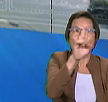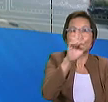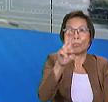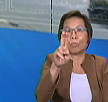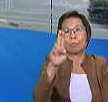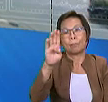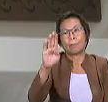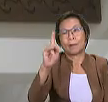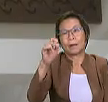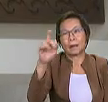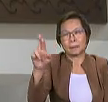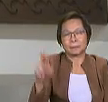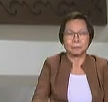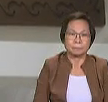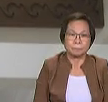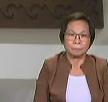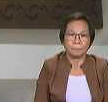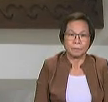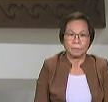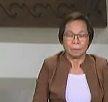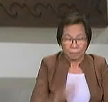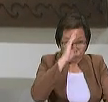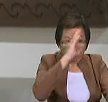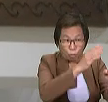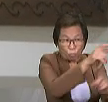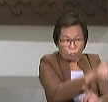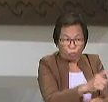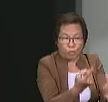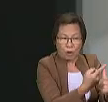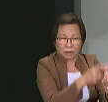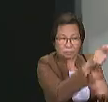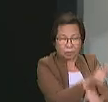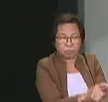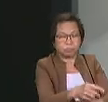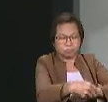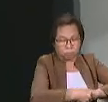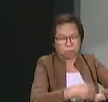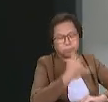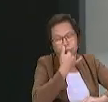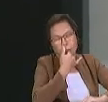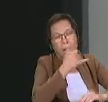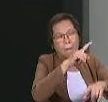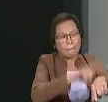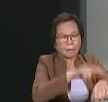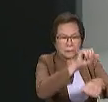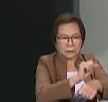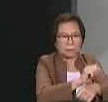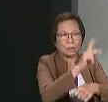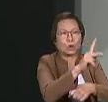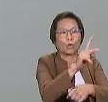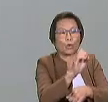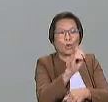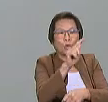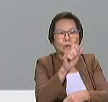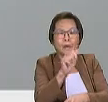mana tertutup utama mengaku salah lima suapan ketika sedang bertugas di kota